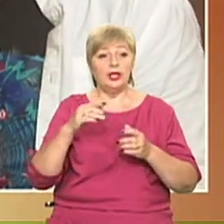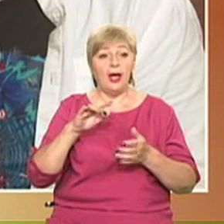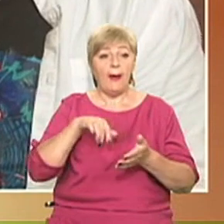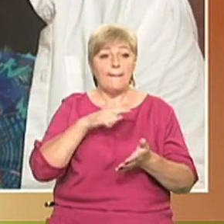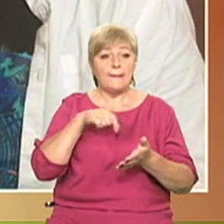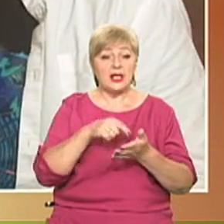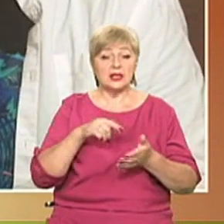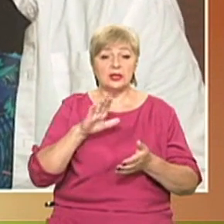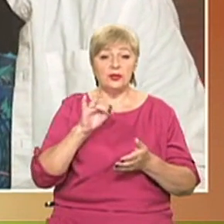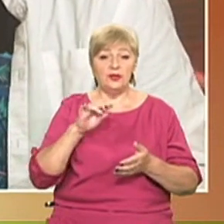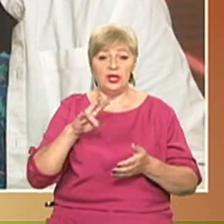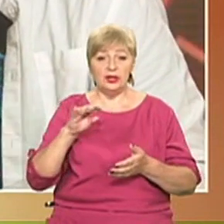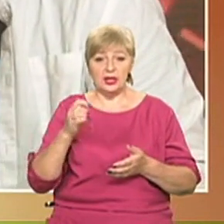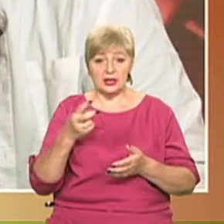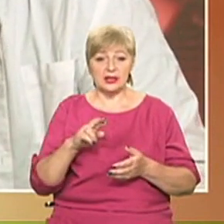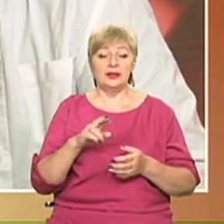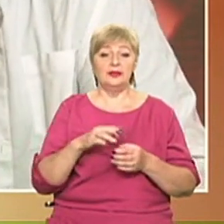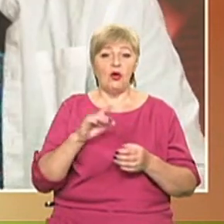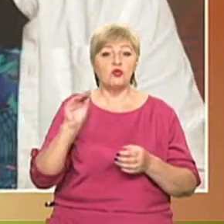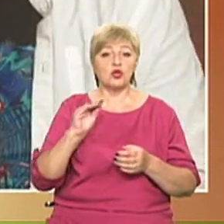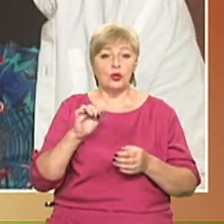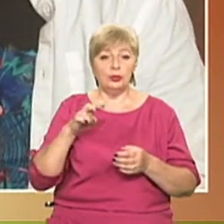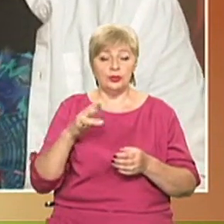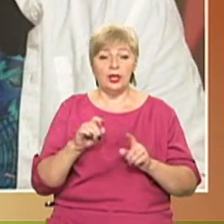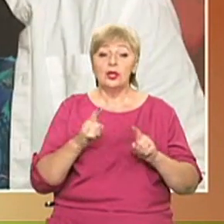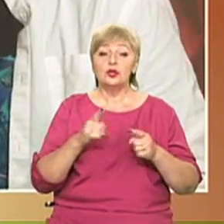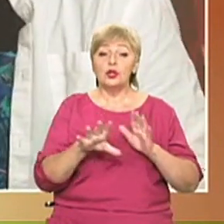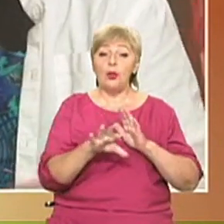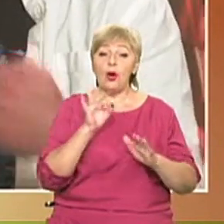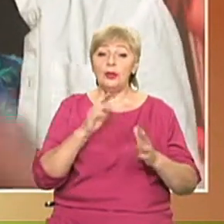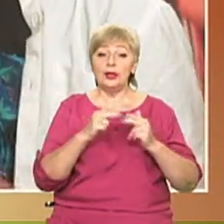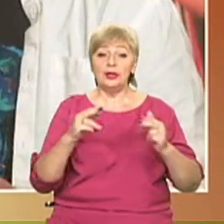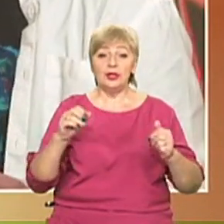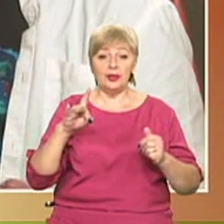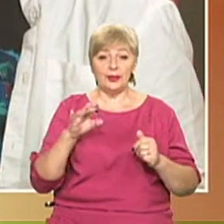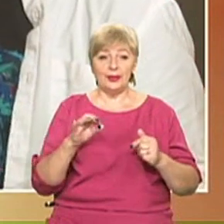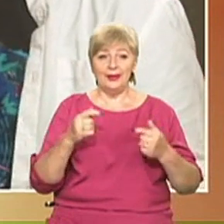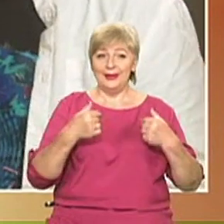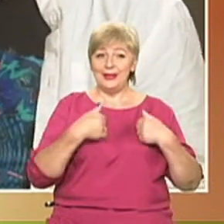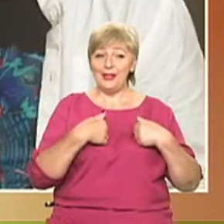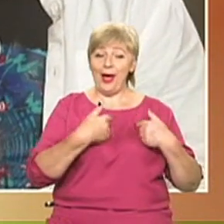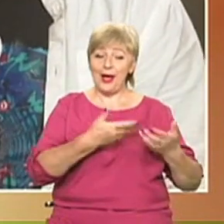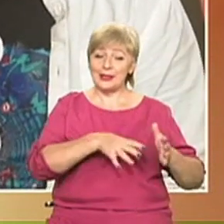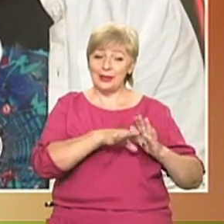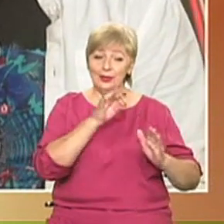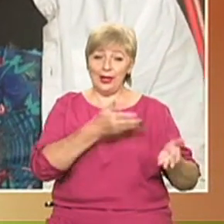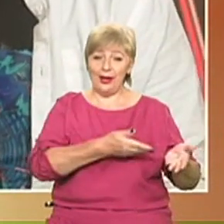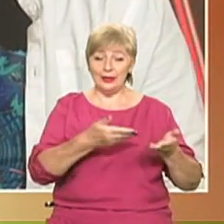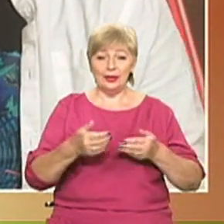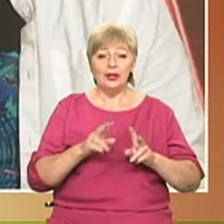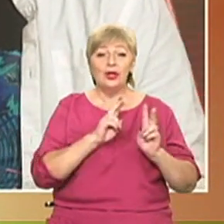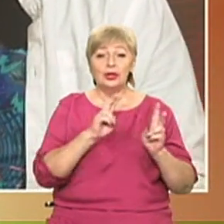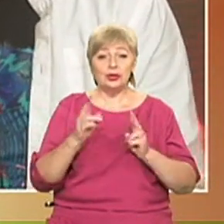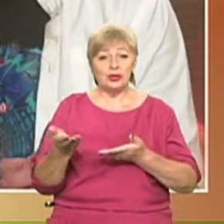раз. Це відбудеться з 18 по 20 mm-hmm. жовтня. А Дніпро, чому ви обрали Дніпро? От це зараз? Нас обрали Дніпро. Вас запросили. Да. Розкажіть, будь ласка, хто